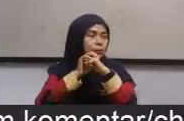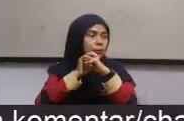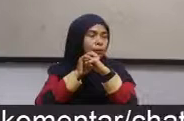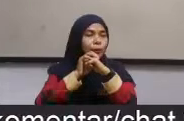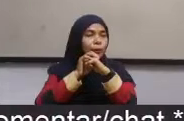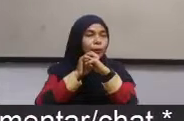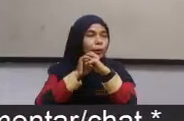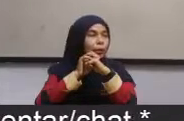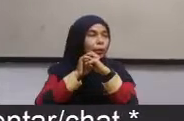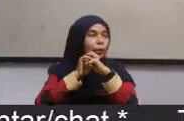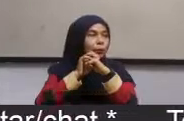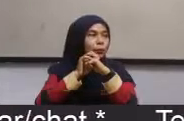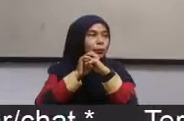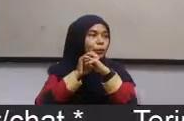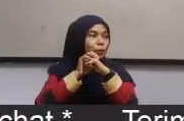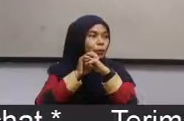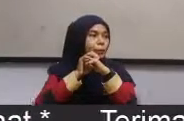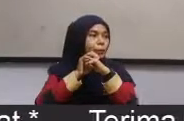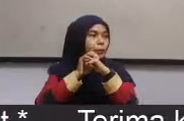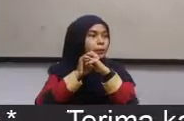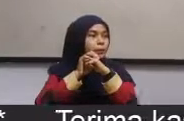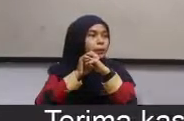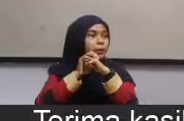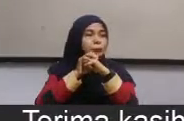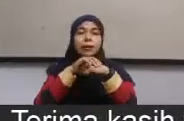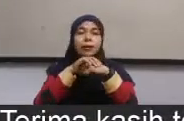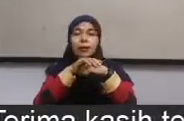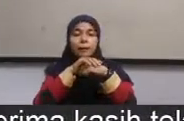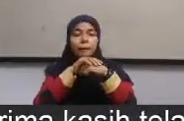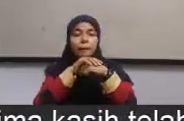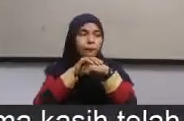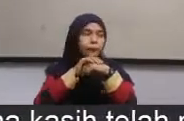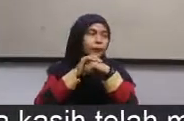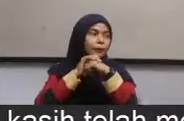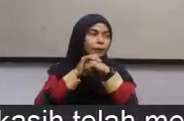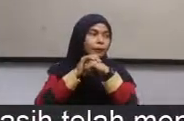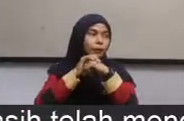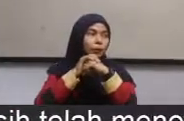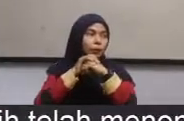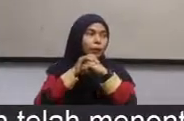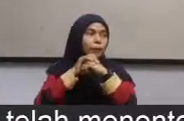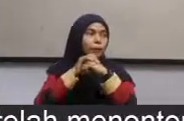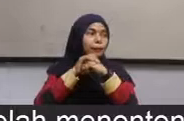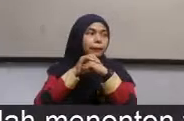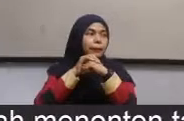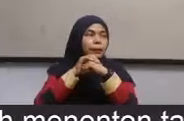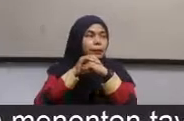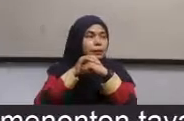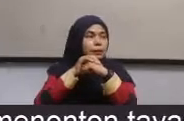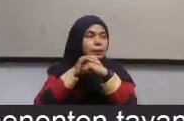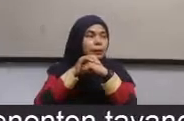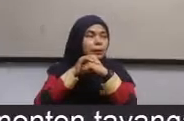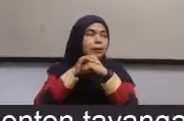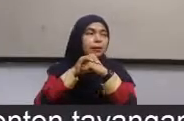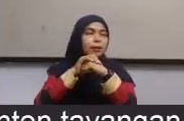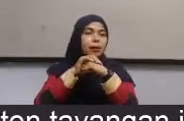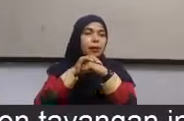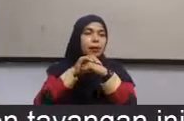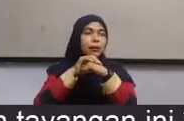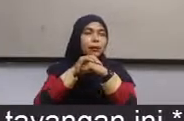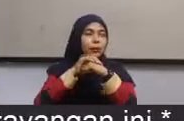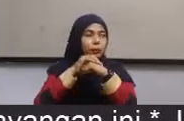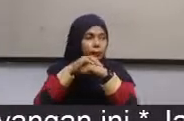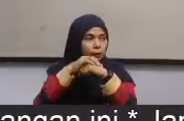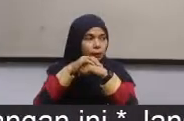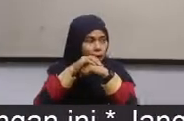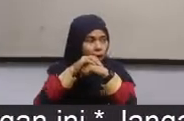saya pintar matematika yang mau ikut Olimpiade Matematika boleh nggak papa sambil belajar lagi sama